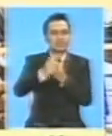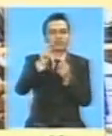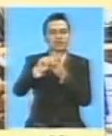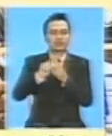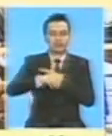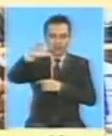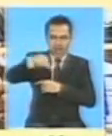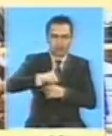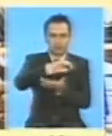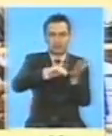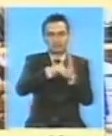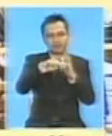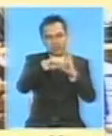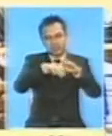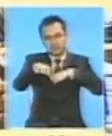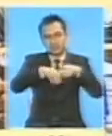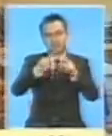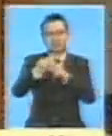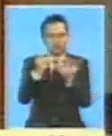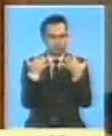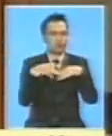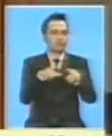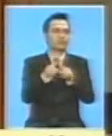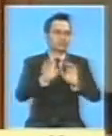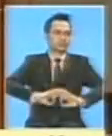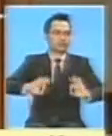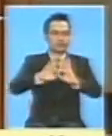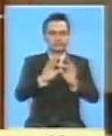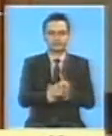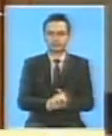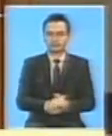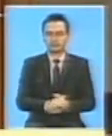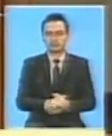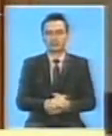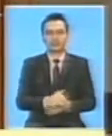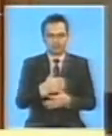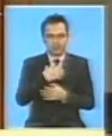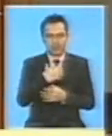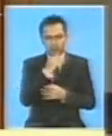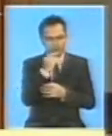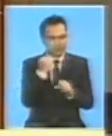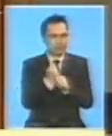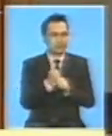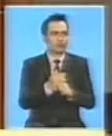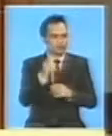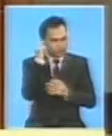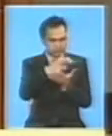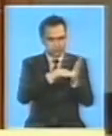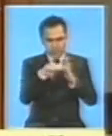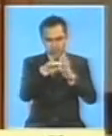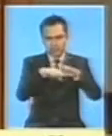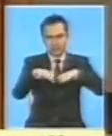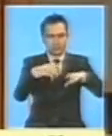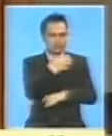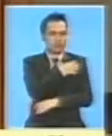เอานโยบายเรื่องความมั่นคงเข้าไปสอดแทรกในทุกมิติด้วยนะครับเพราะนั้นจำเป็นที่จะต้องสร้างกำหนดนโยบายทางการ